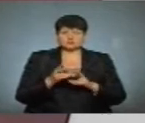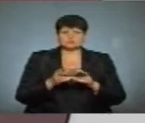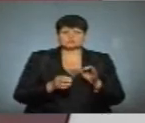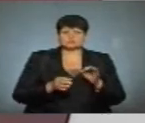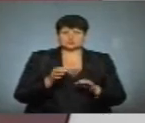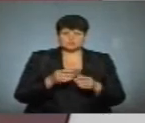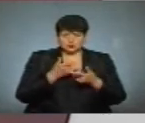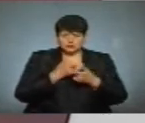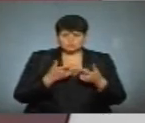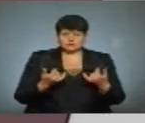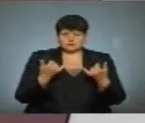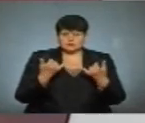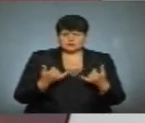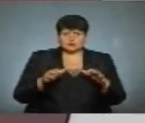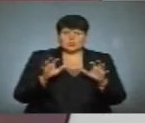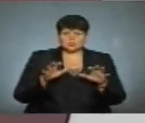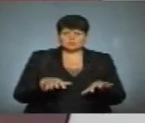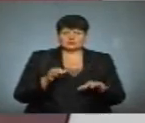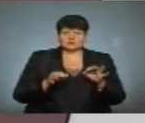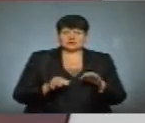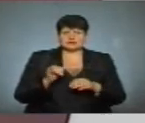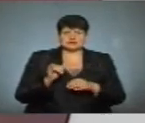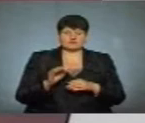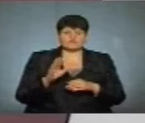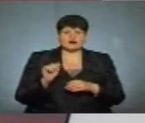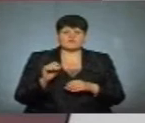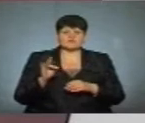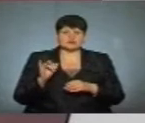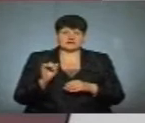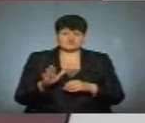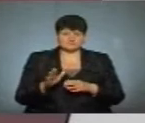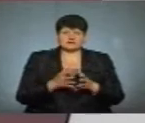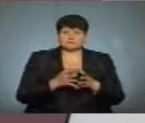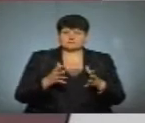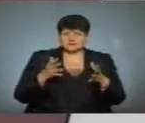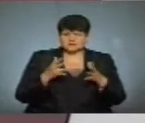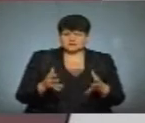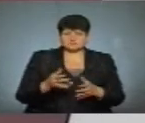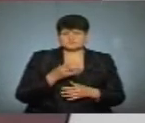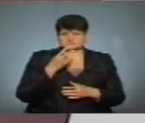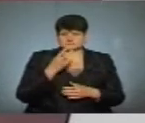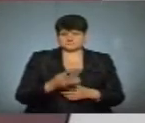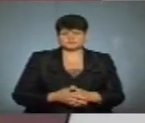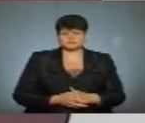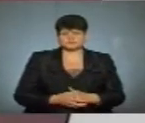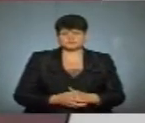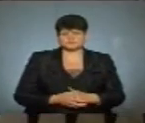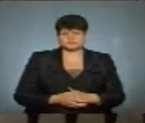суді оголосив сьогодні головуючий суддя Ігор Ваврів. Більше про вирок суду розповість Анжела